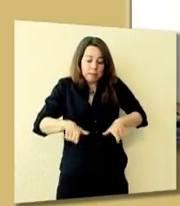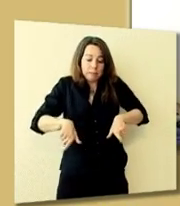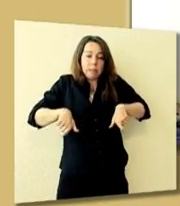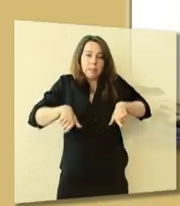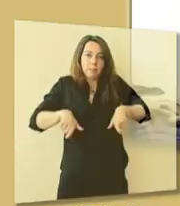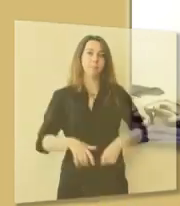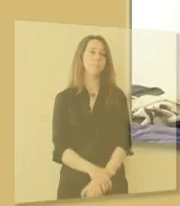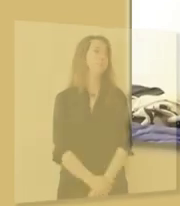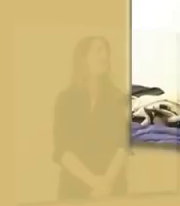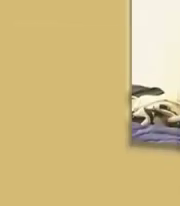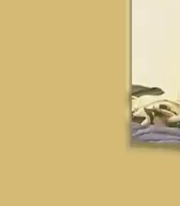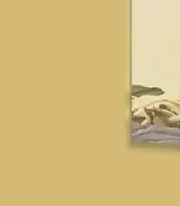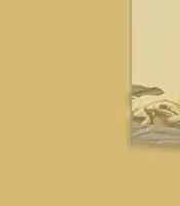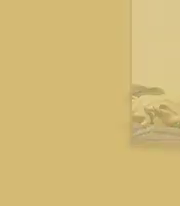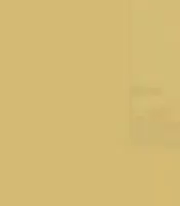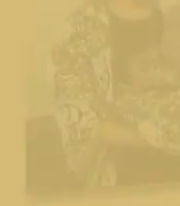Et les pieds sont sortis.